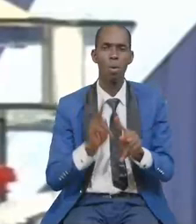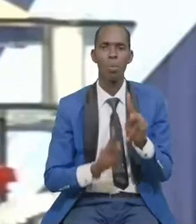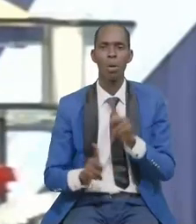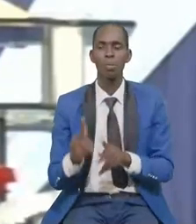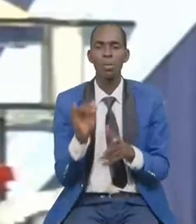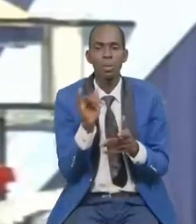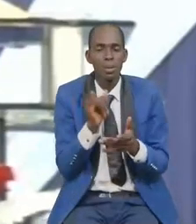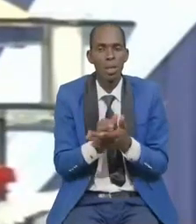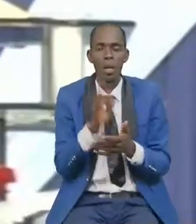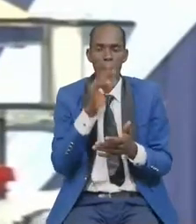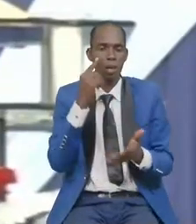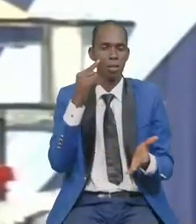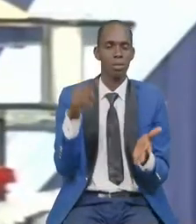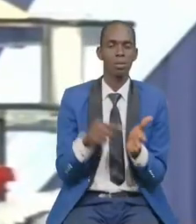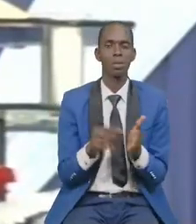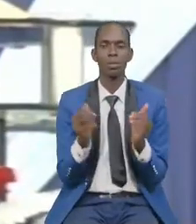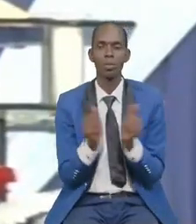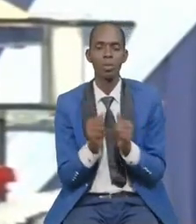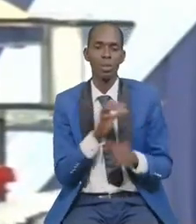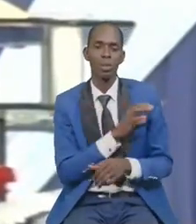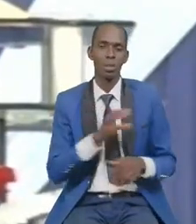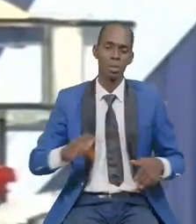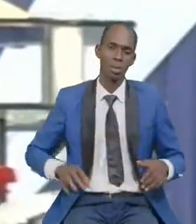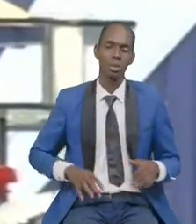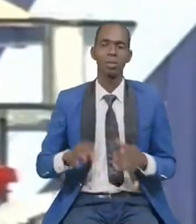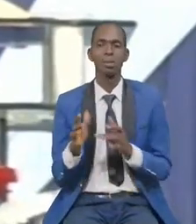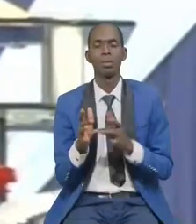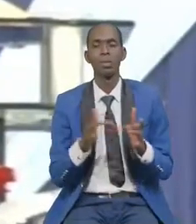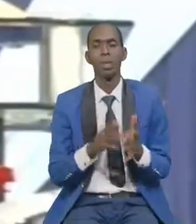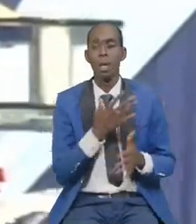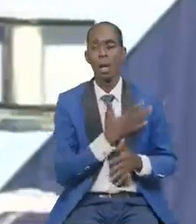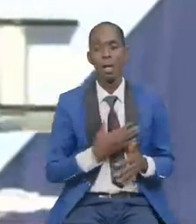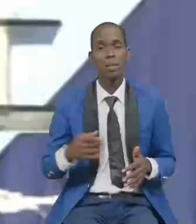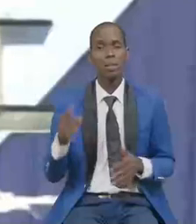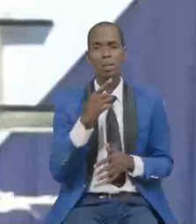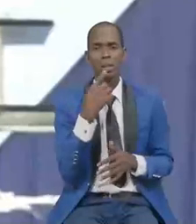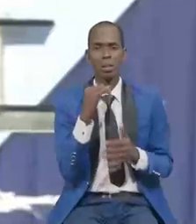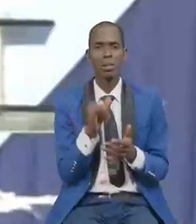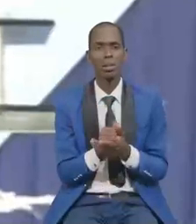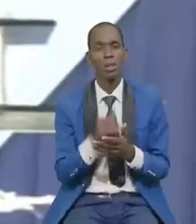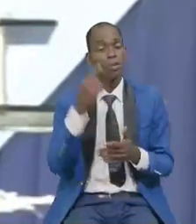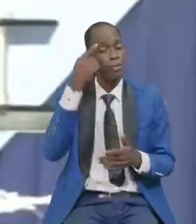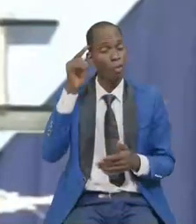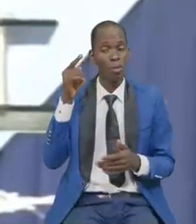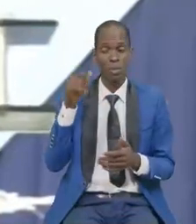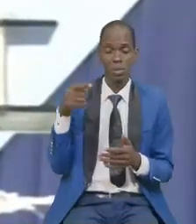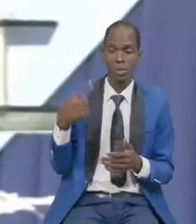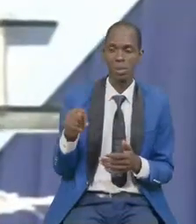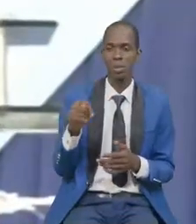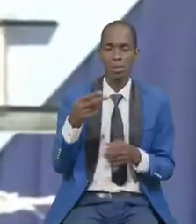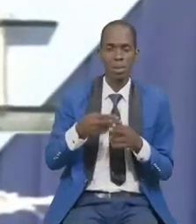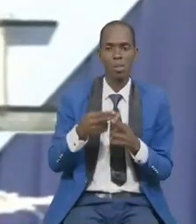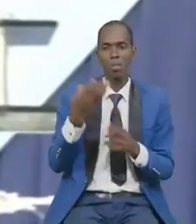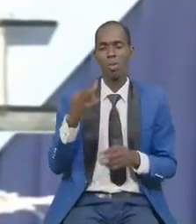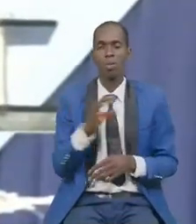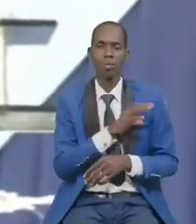s'identifient à Jésus-Christ. Et ils disent, à cause de Christ, à cause de